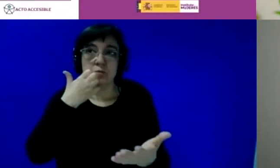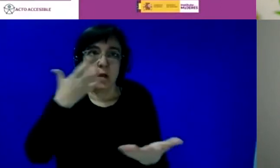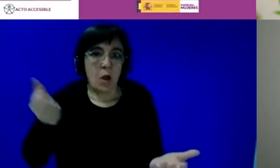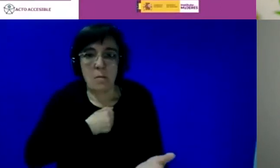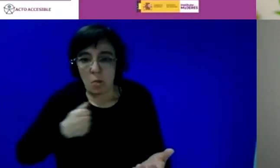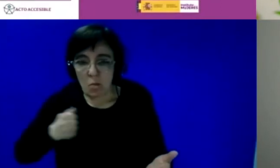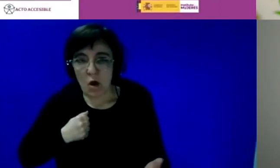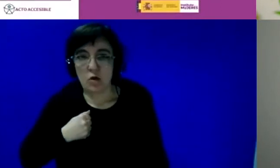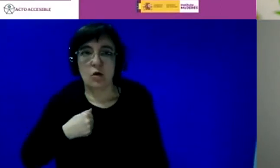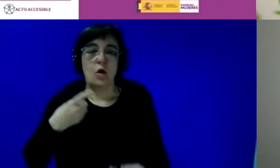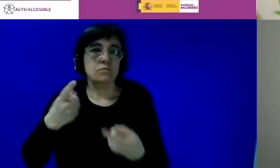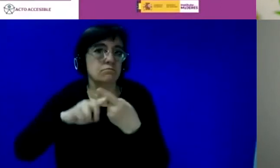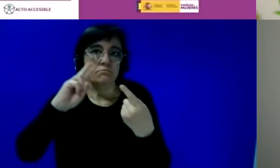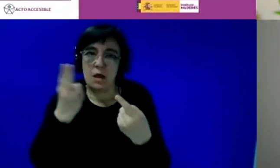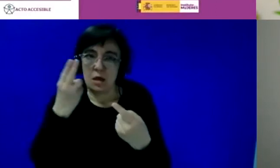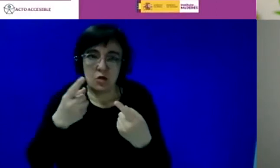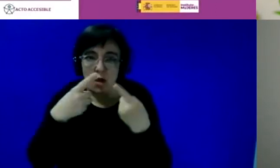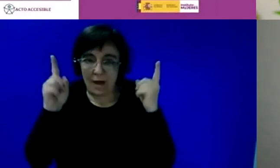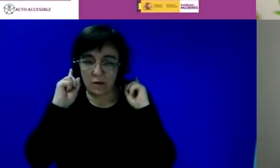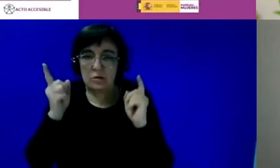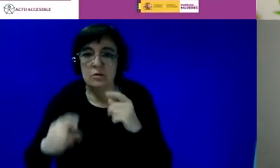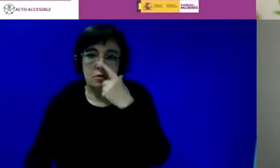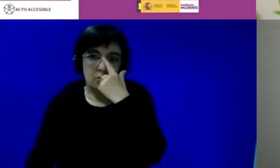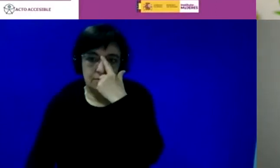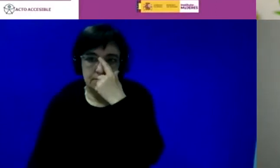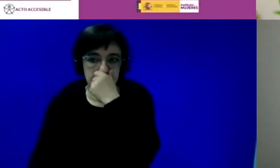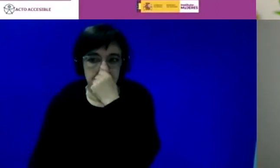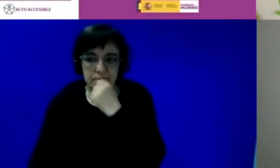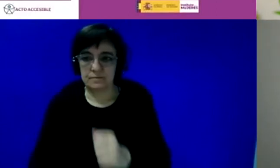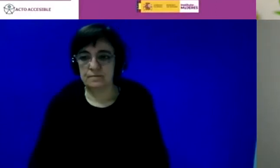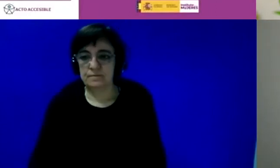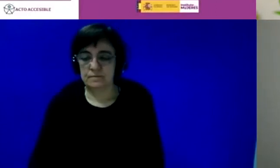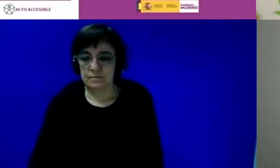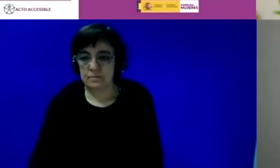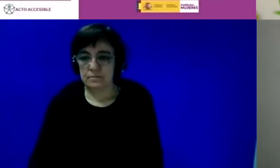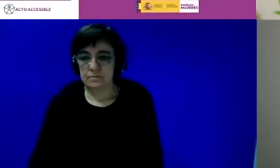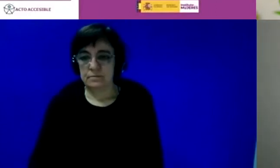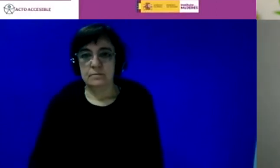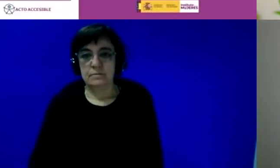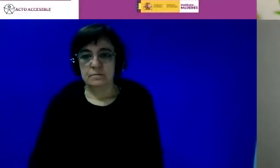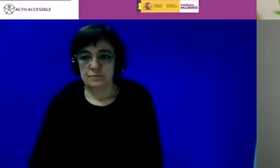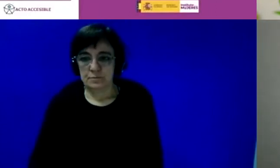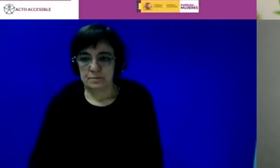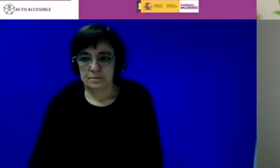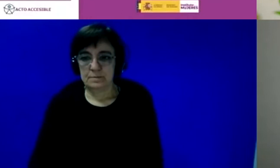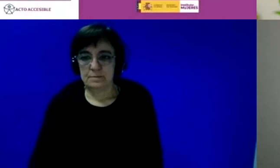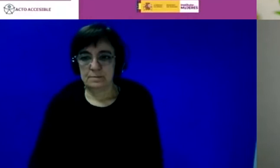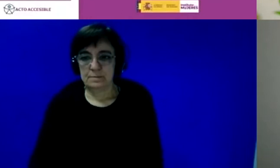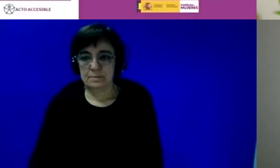language or тому English. ми рекомендували в тих країнах, які приймають переселенців з